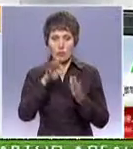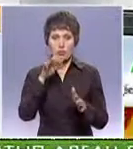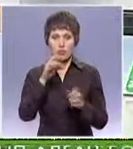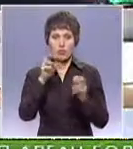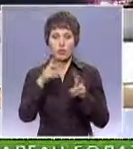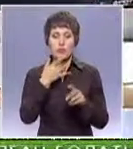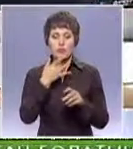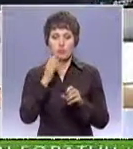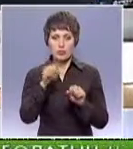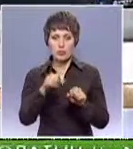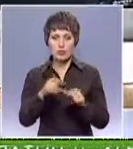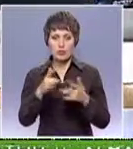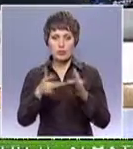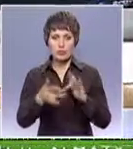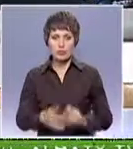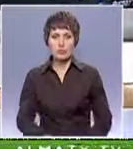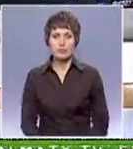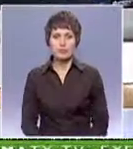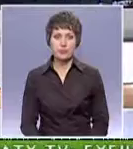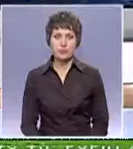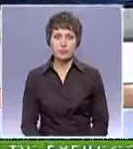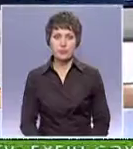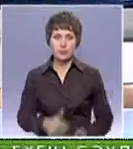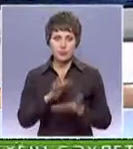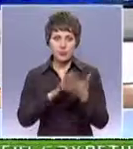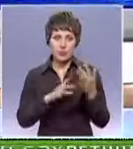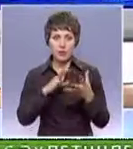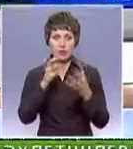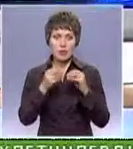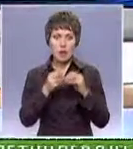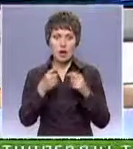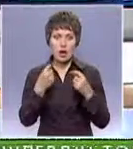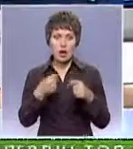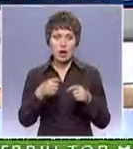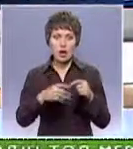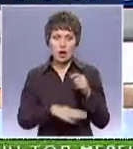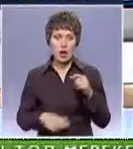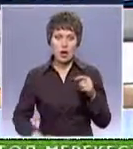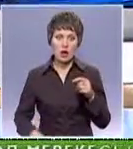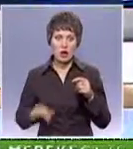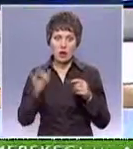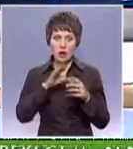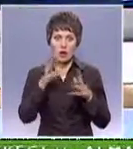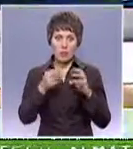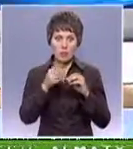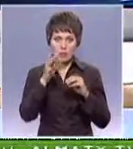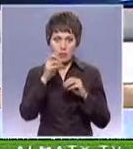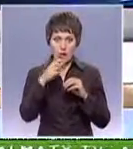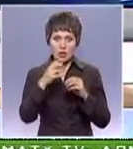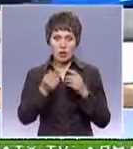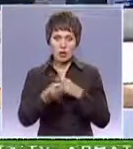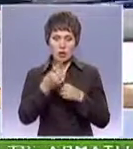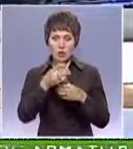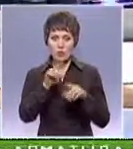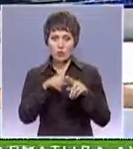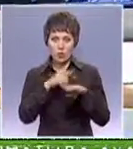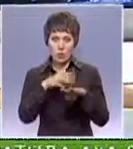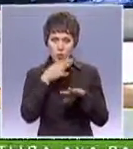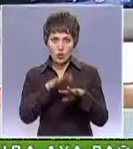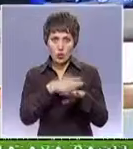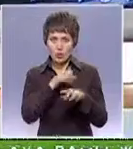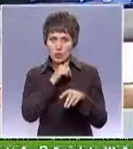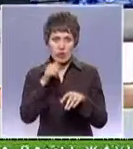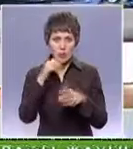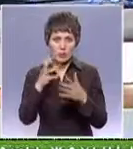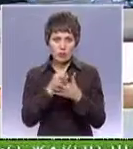болады. Әрі қарай кеттік, шаһарымызда салықтан жалтарып келген букмекерлік кеңселер анықталды. Ұзақ уақыт бойы табысын